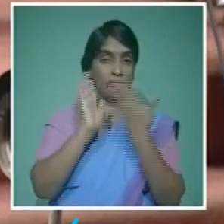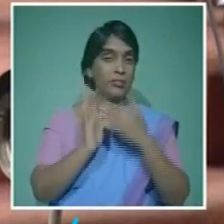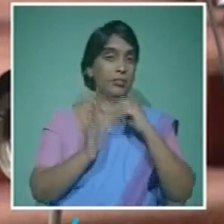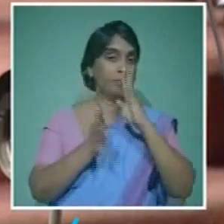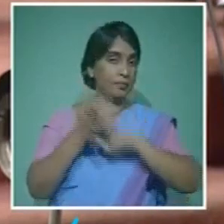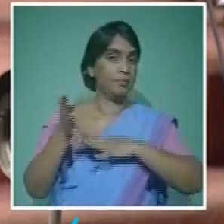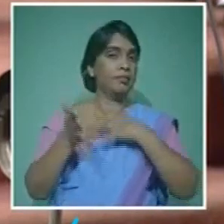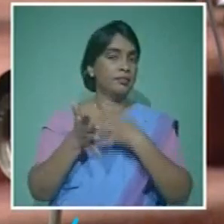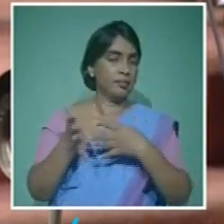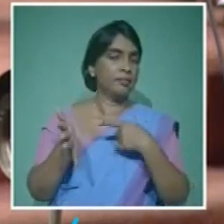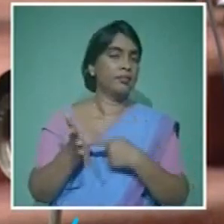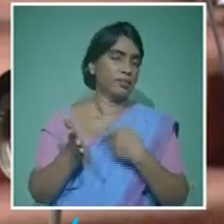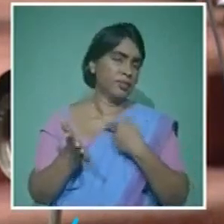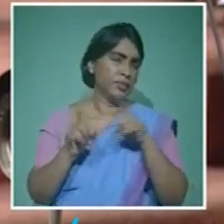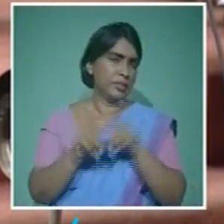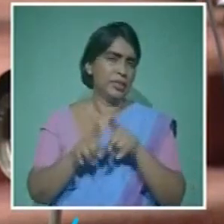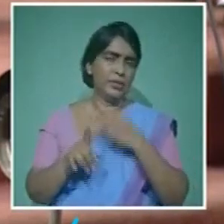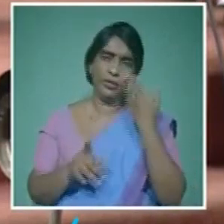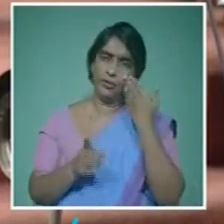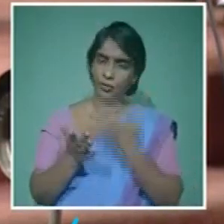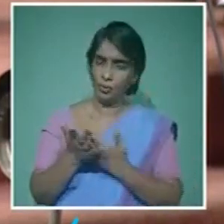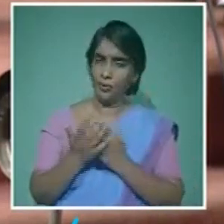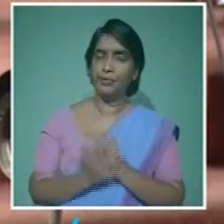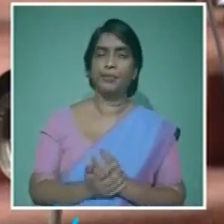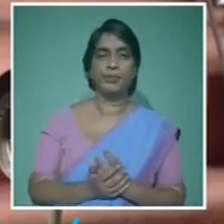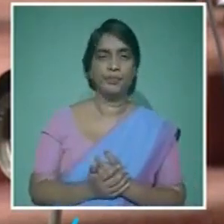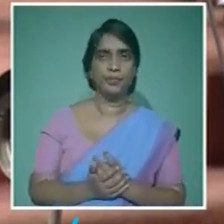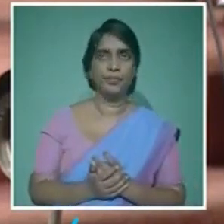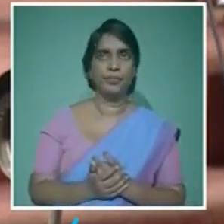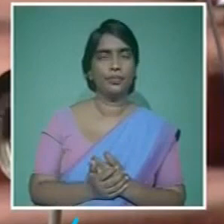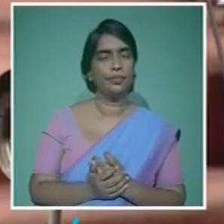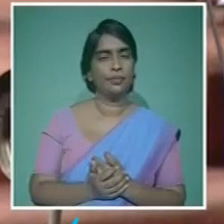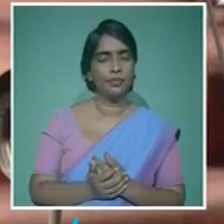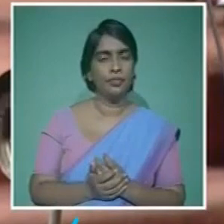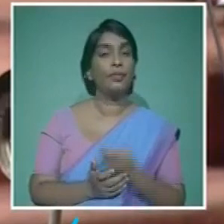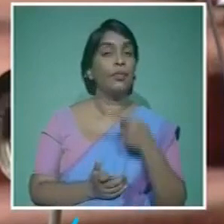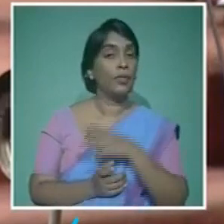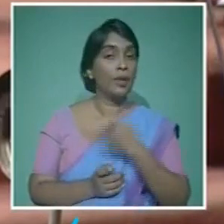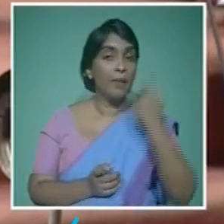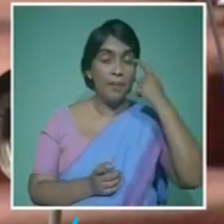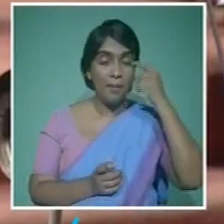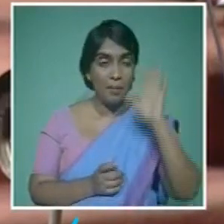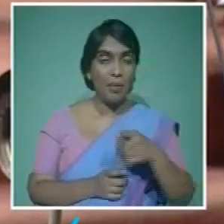திட்டமாகவே பார்க்கக்கூடியதாக இருக்கின்றது. அதனுடைய அதை எதிர்பார்க்கின்ற நிதியே